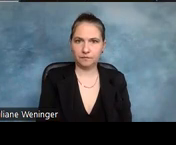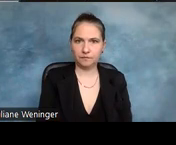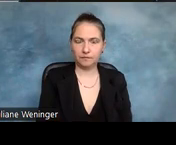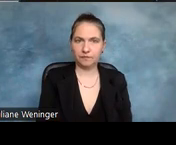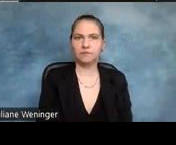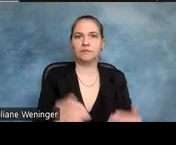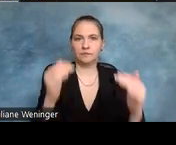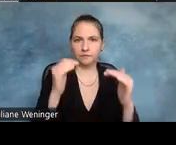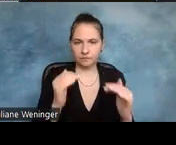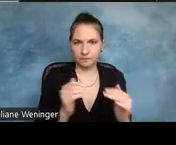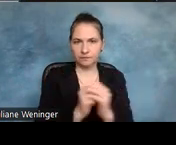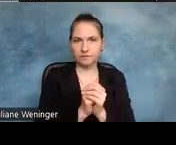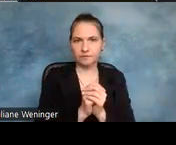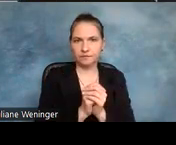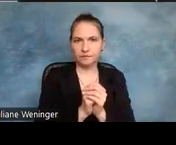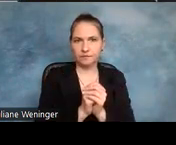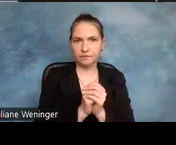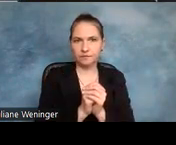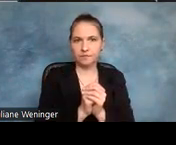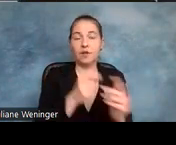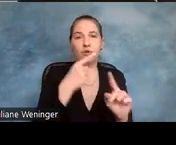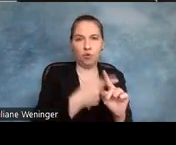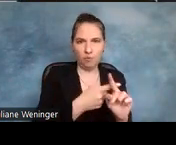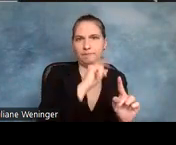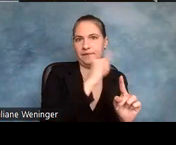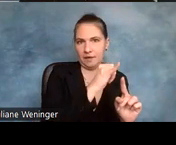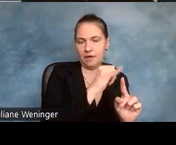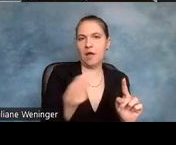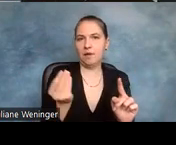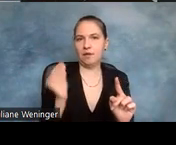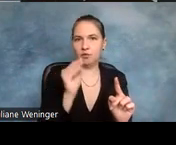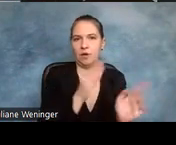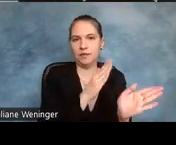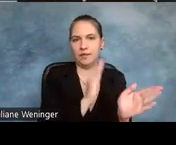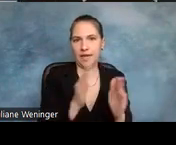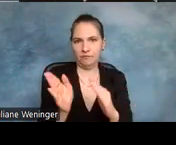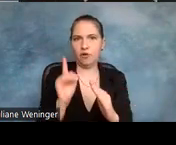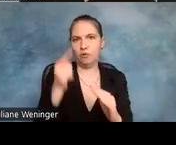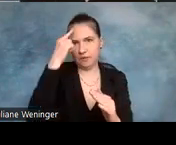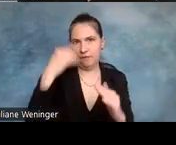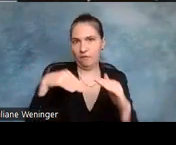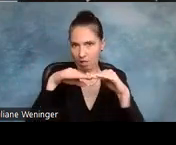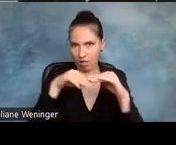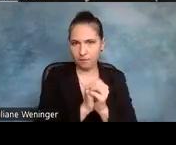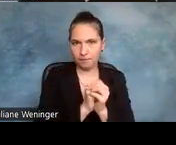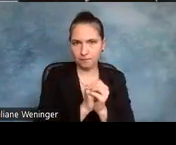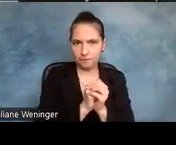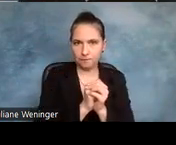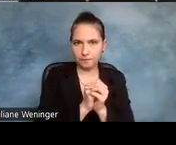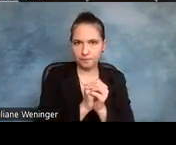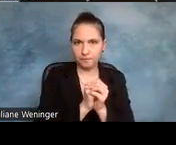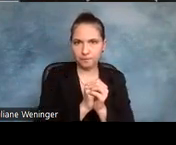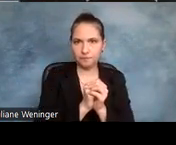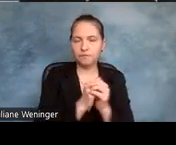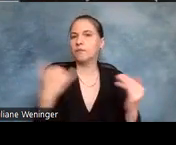Der nächste Punkt ist, es sollte nicht nur eine Nummer haben, sondern die Reihenfolge sollte auch sinnvoll sein. Das erkennt